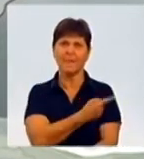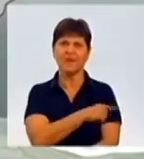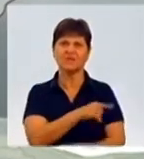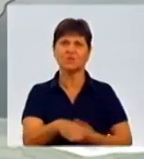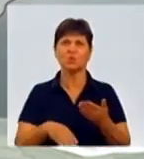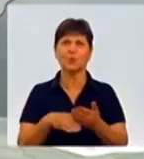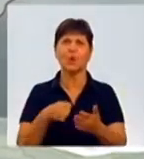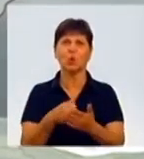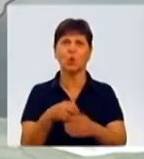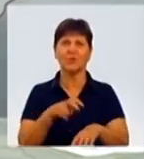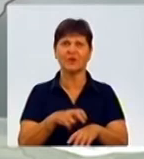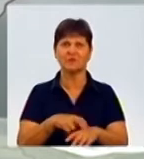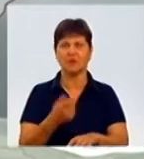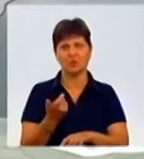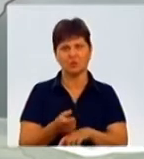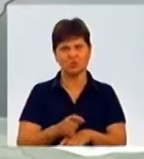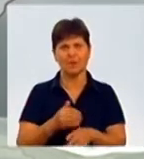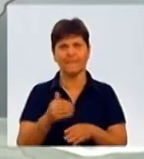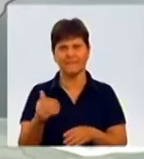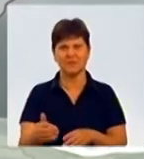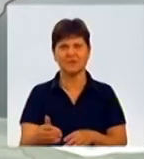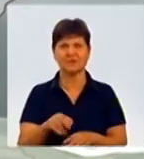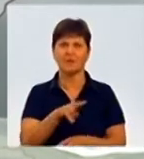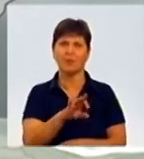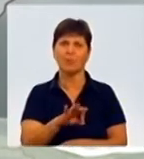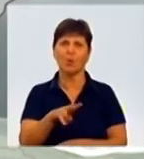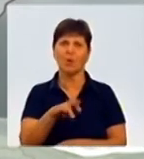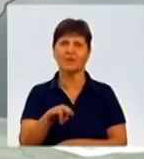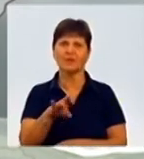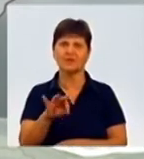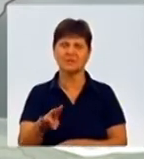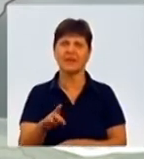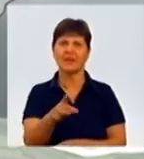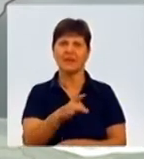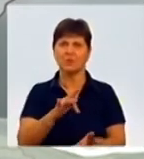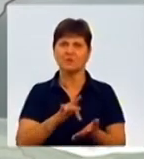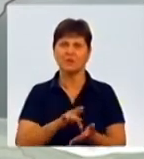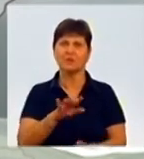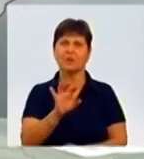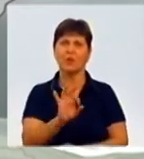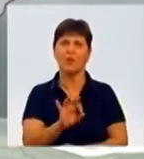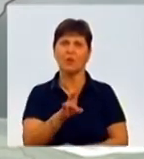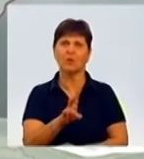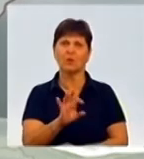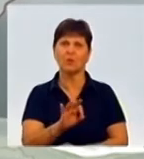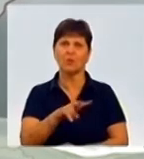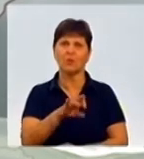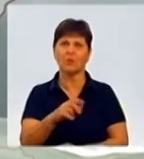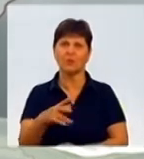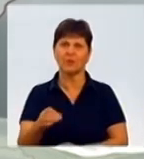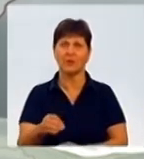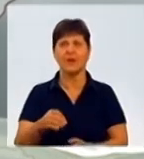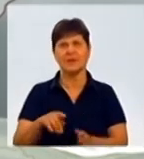лікаря занадто пізно. Подільський регіональний центр онкології започаткував практику виїзних обстежень